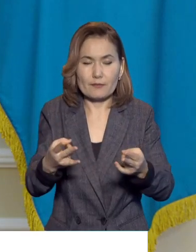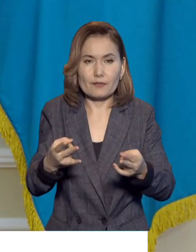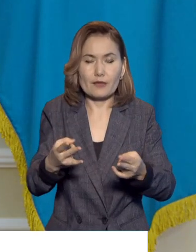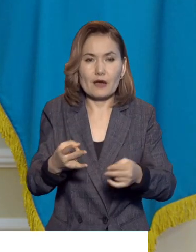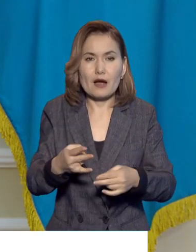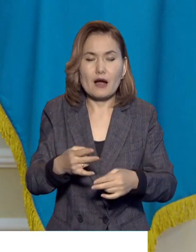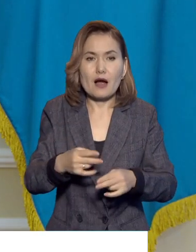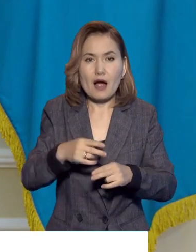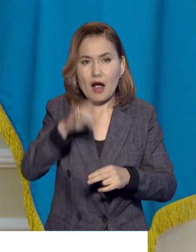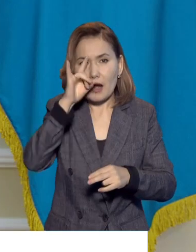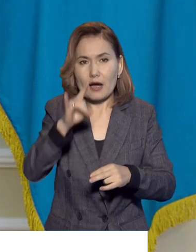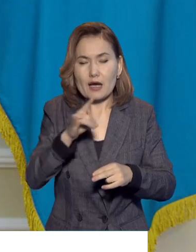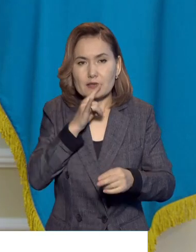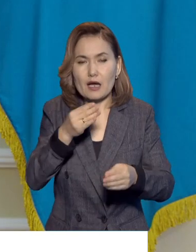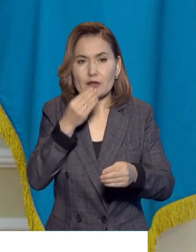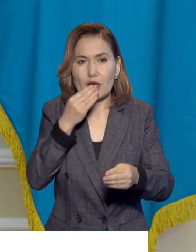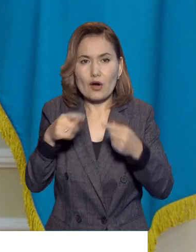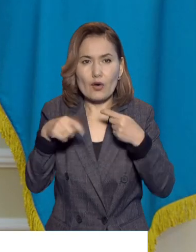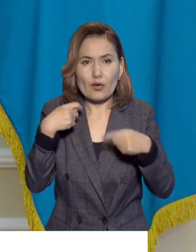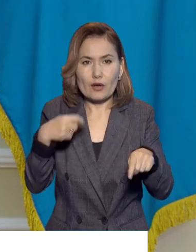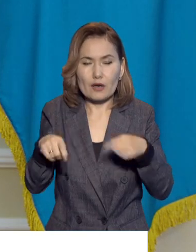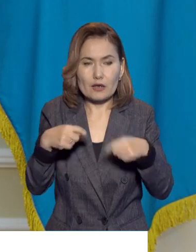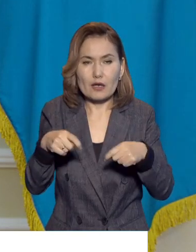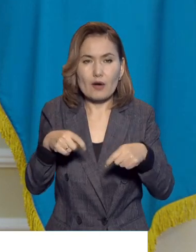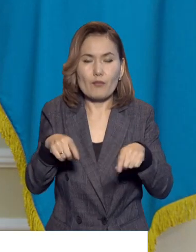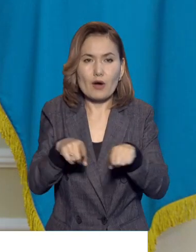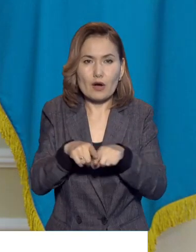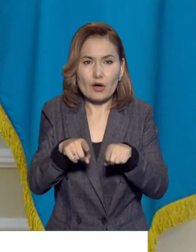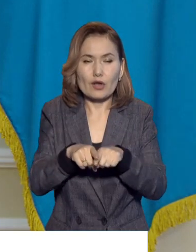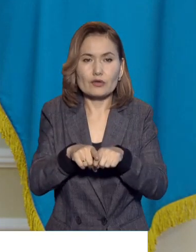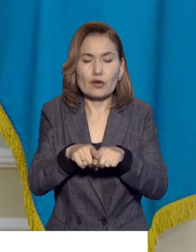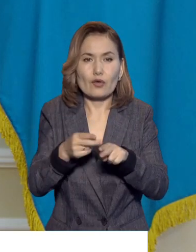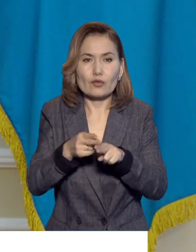Егер нарықта азық түлік тауарлары